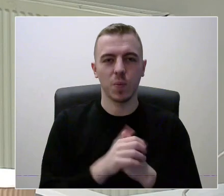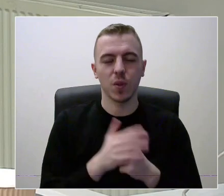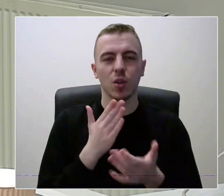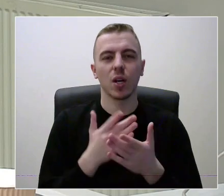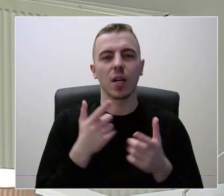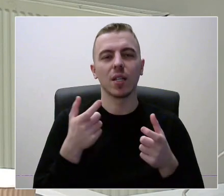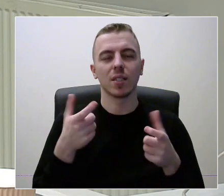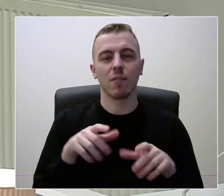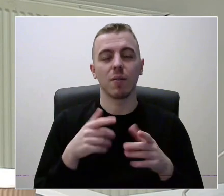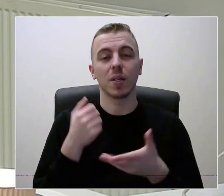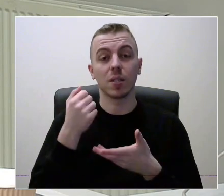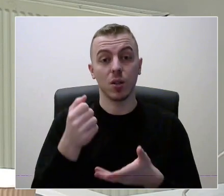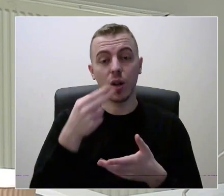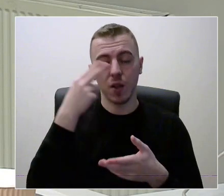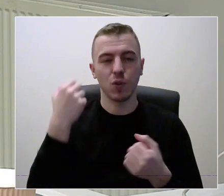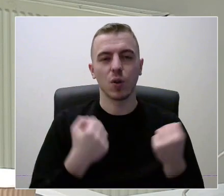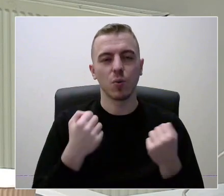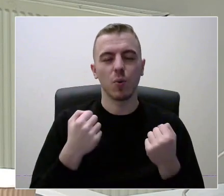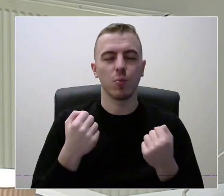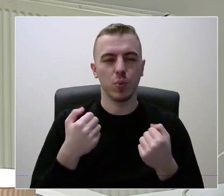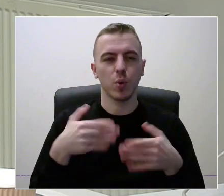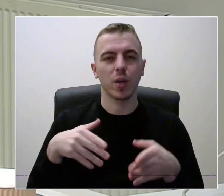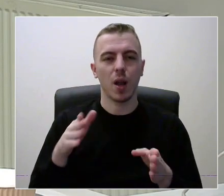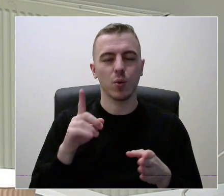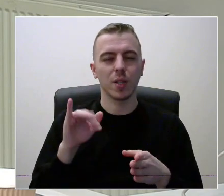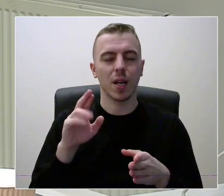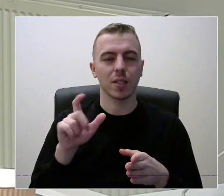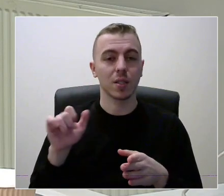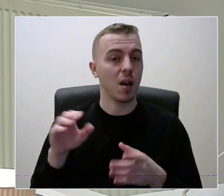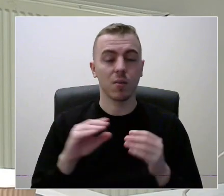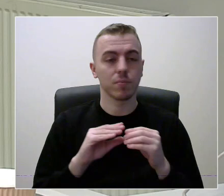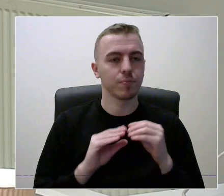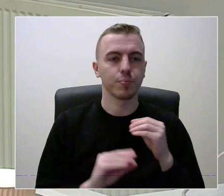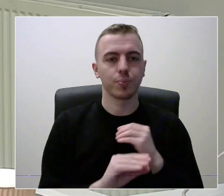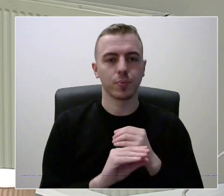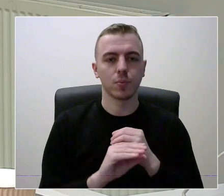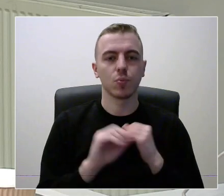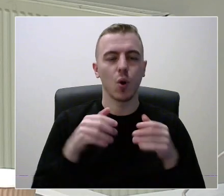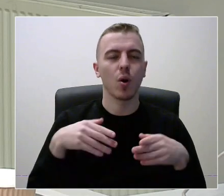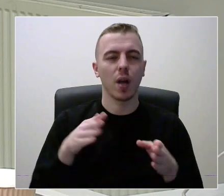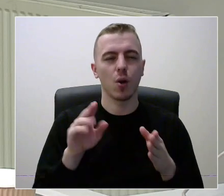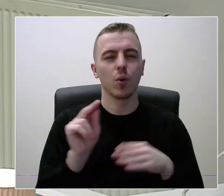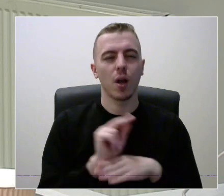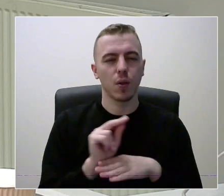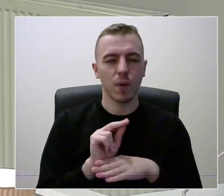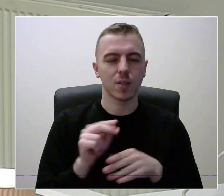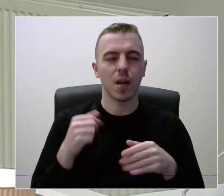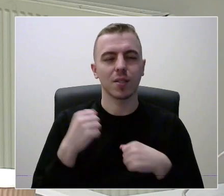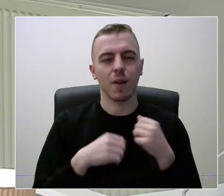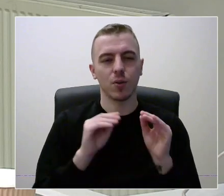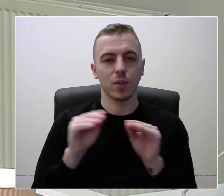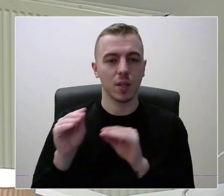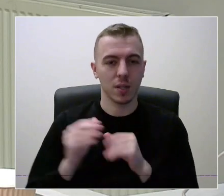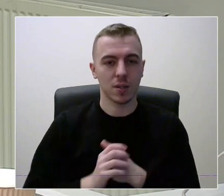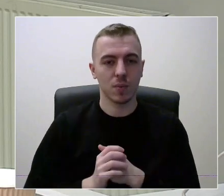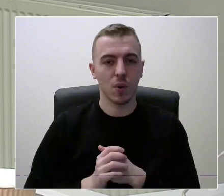dotaciją iš Lietuvos automobilių kelių direkcijos nukreipia kelių renovavimui, asfalto tiesimui ir taip toliau, o iš